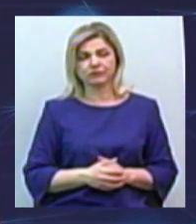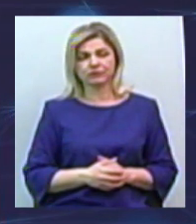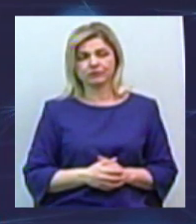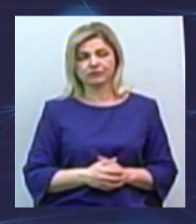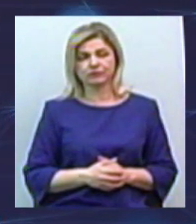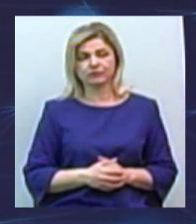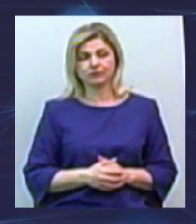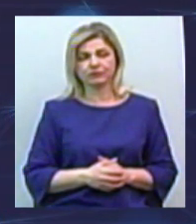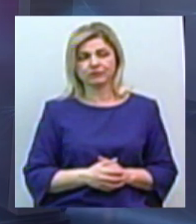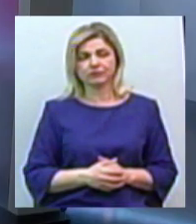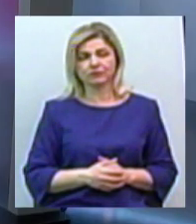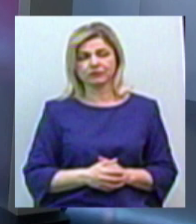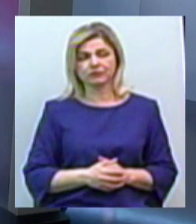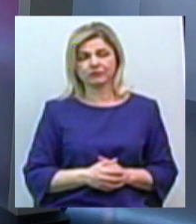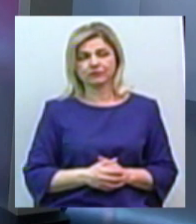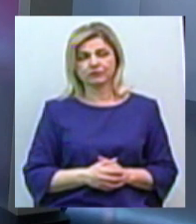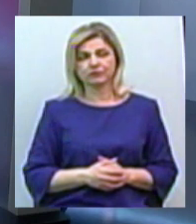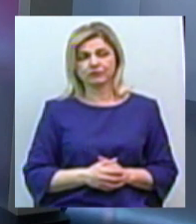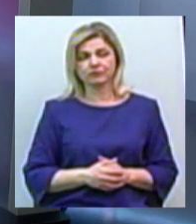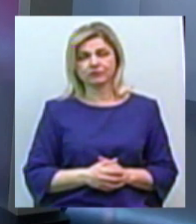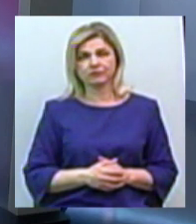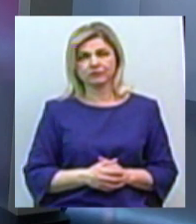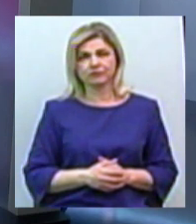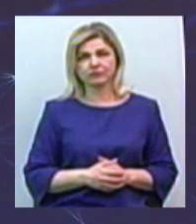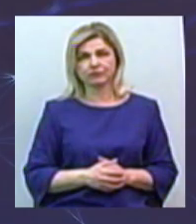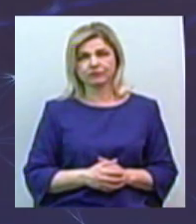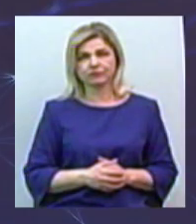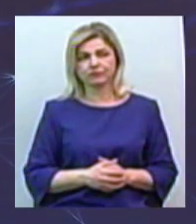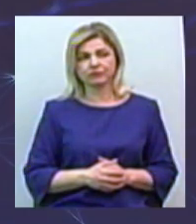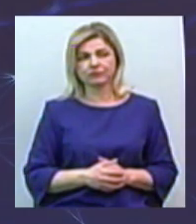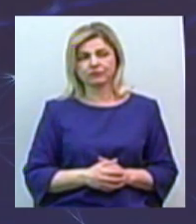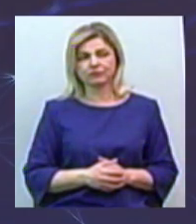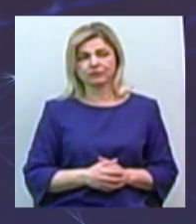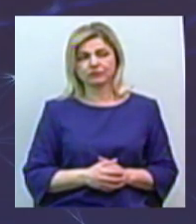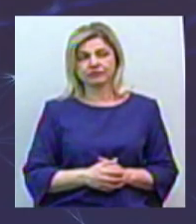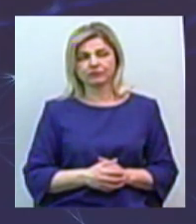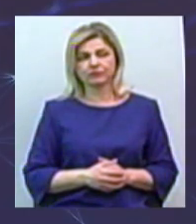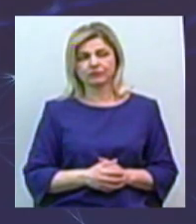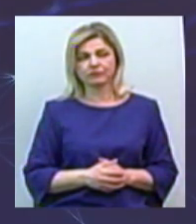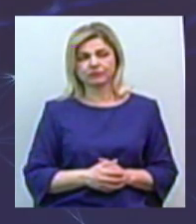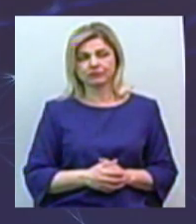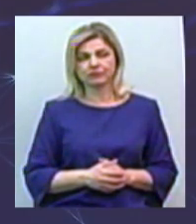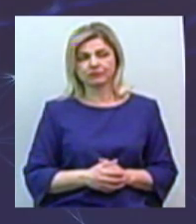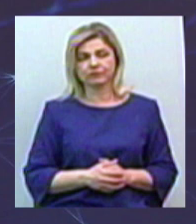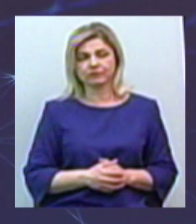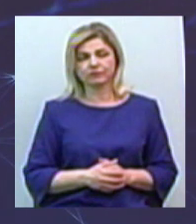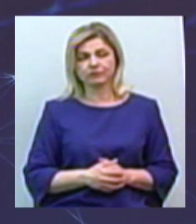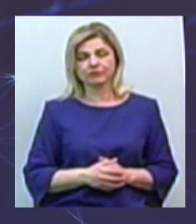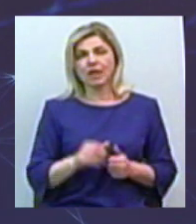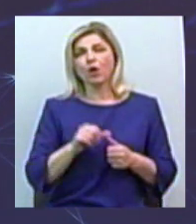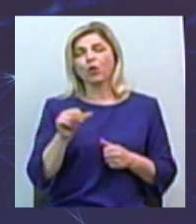що, може... Ті ж самі отамани, вони скоріше були українськими. Так, да, якось так. Крім військ Української